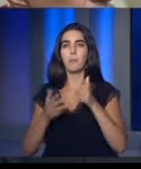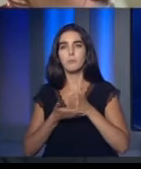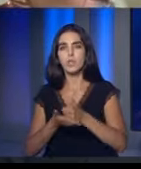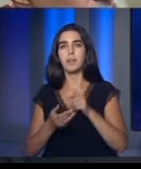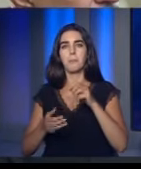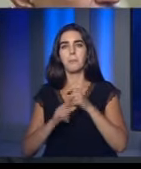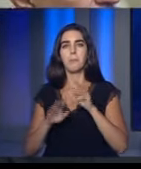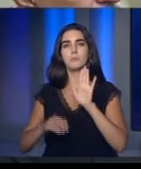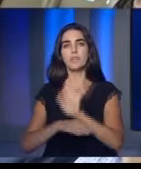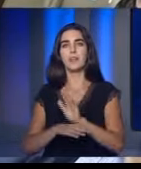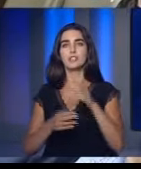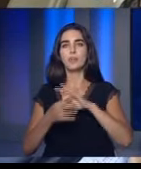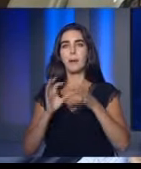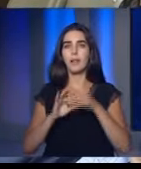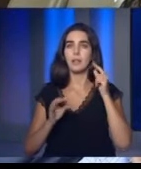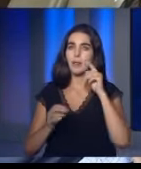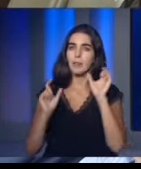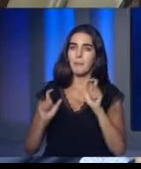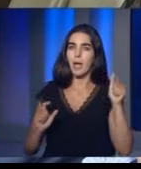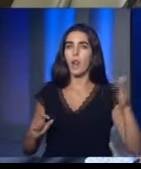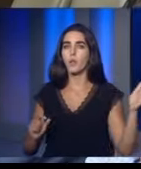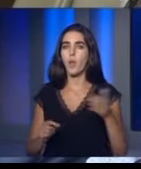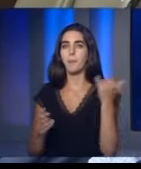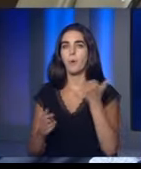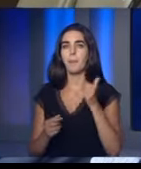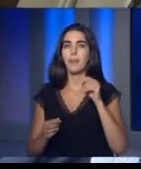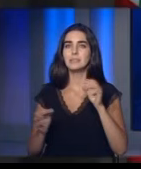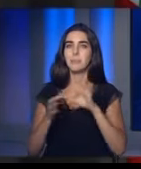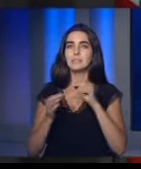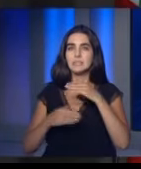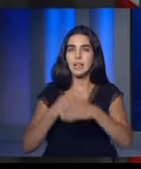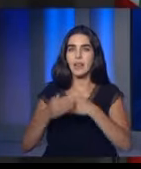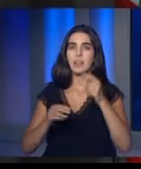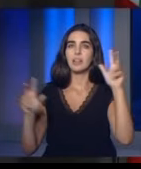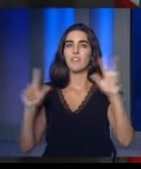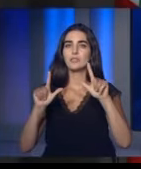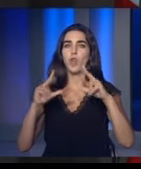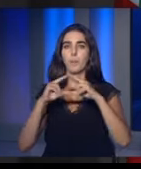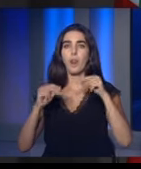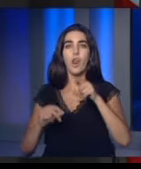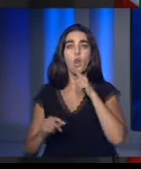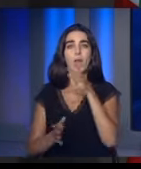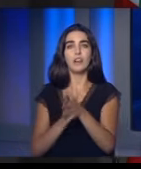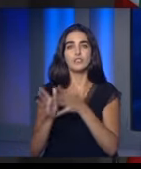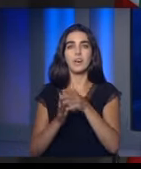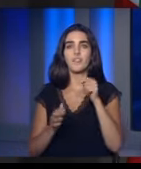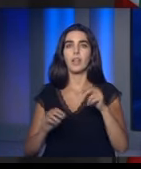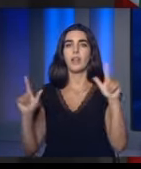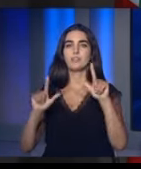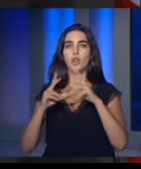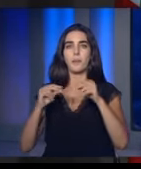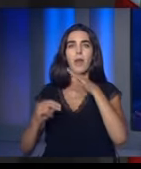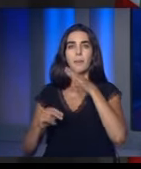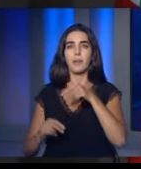لمساعدة ومساندة الجمعيات التي تعنى بذوي الهمم، ولفت في هذا الصدد إلى اعتماد تلفزيون لبنان لغة الإشارة في